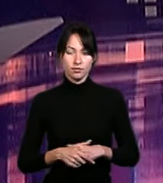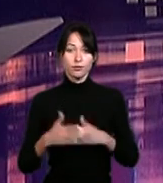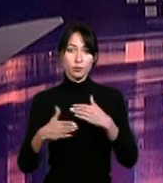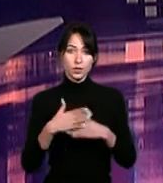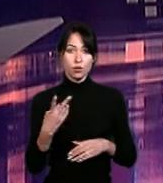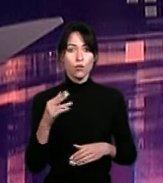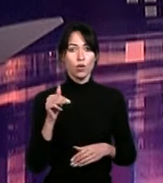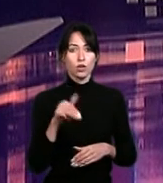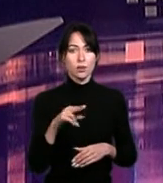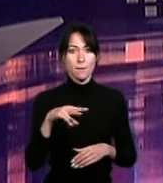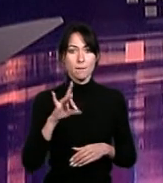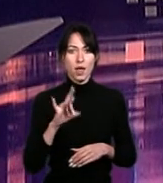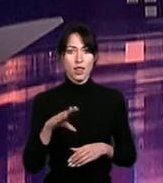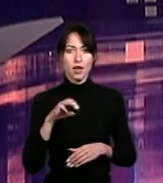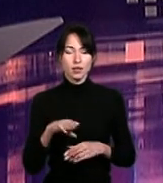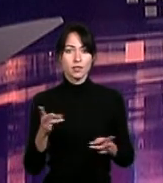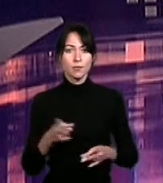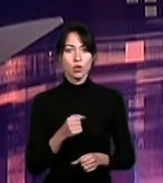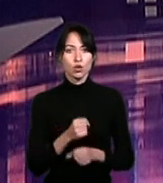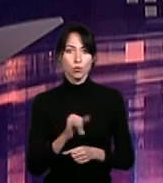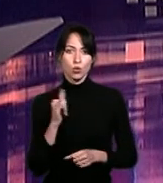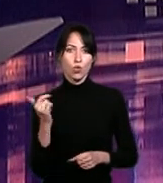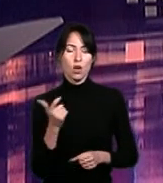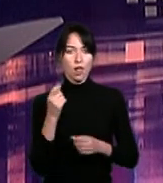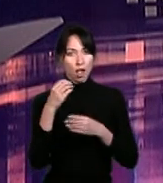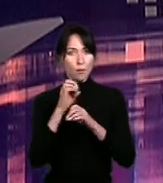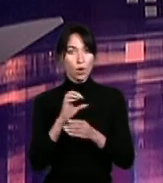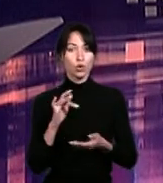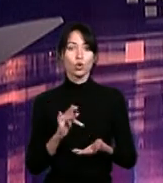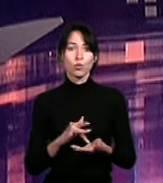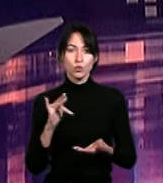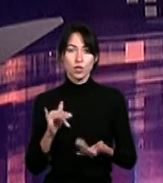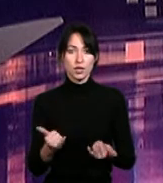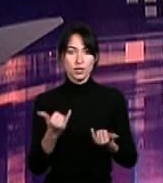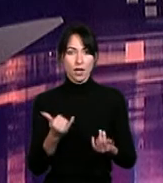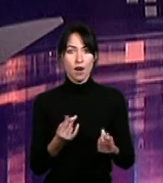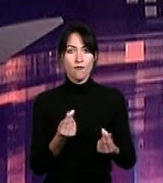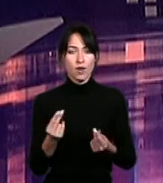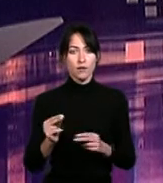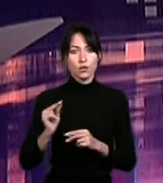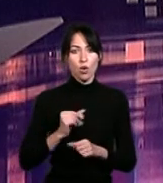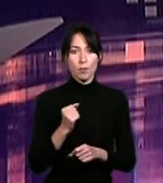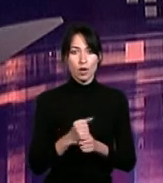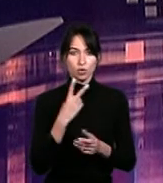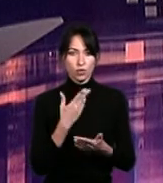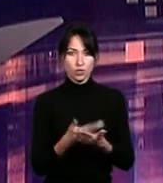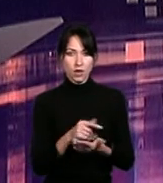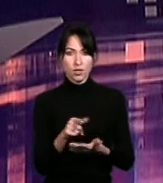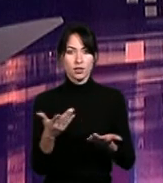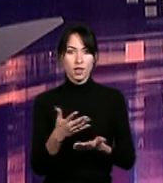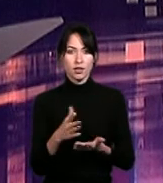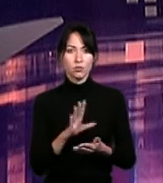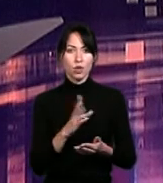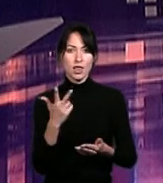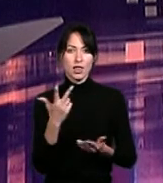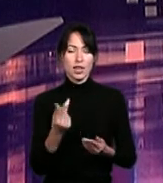Близько 2000 ПЛР-тестів мають зробити у Харківському лабораторному центрі. Зараз фахівці опрацьовують зразки, які надійшли